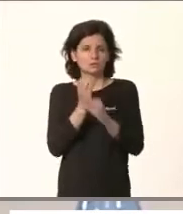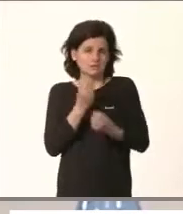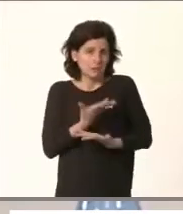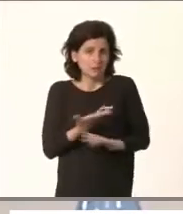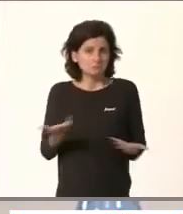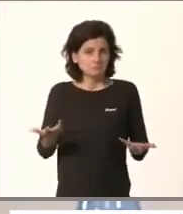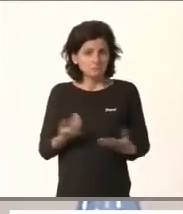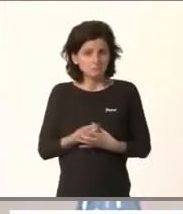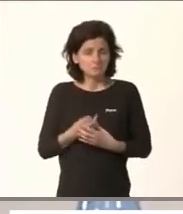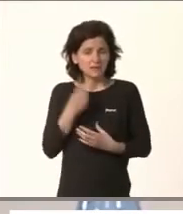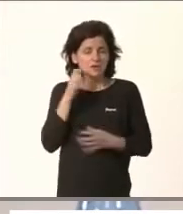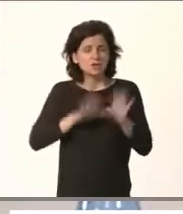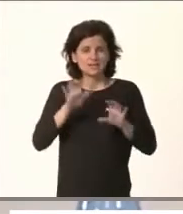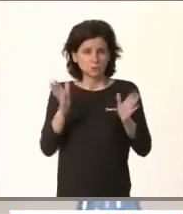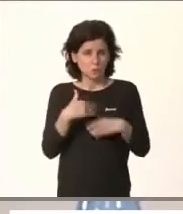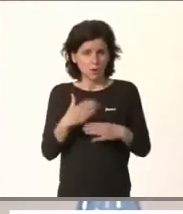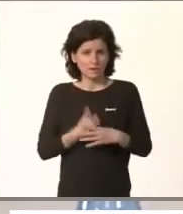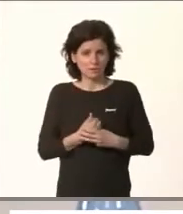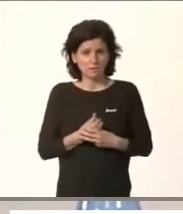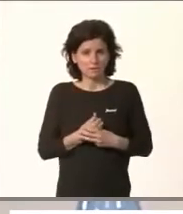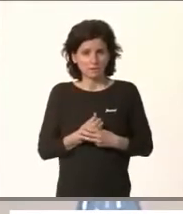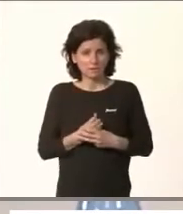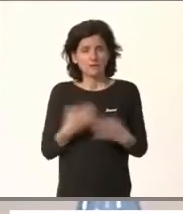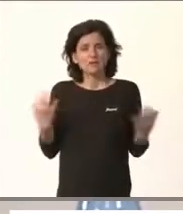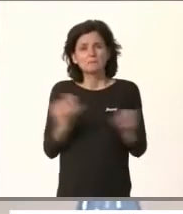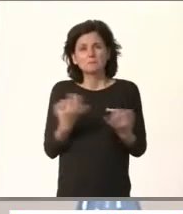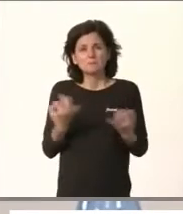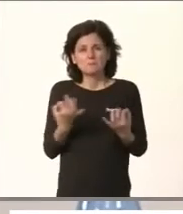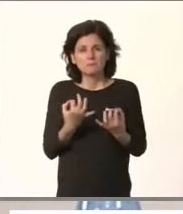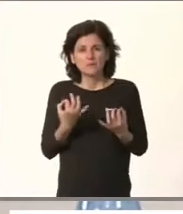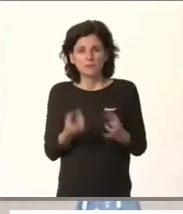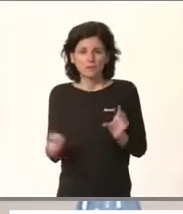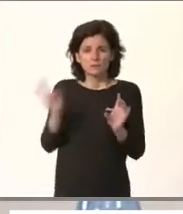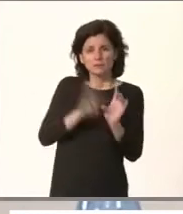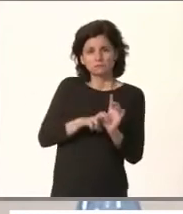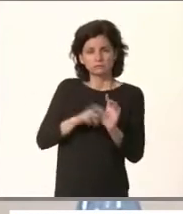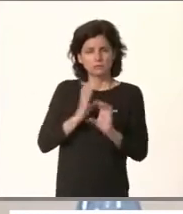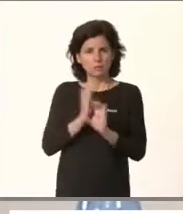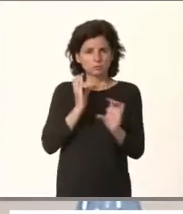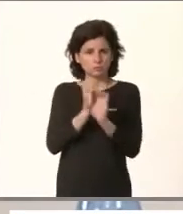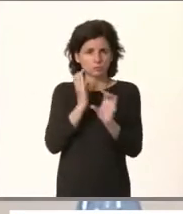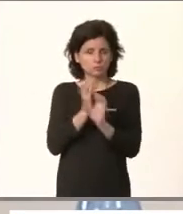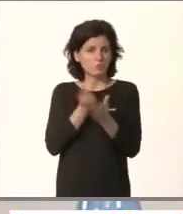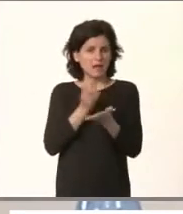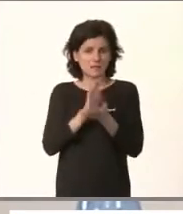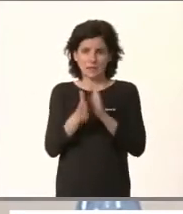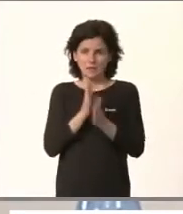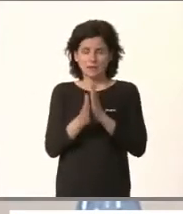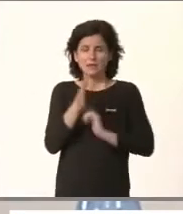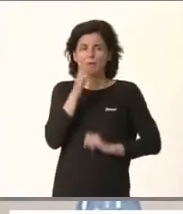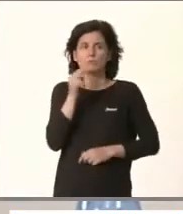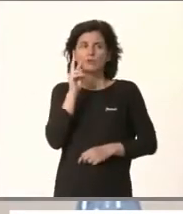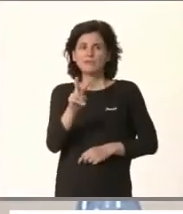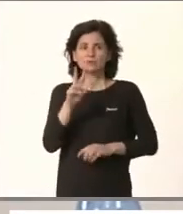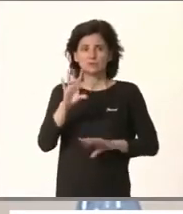això. Però crec que s'ha de posar en valor que la gent puja a l'autobús, no té que pagar per ell. En altres territoris estem veient que